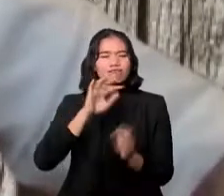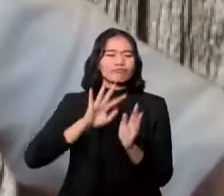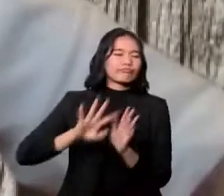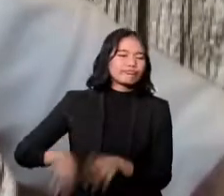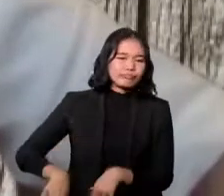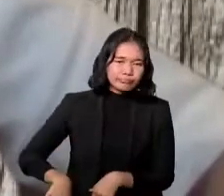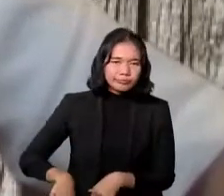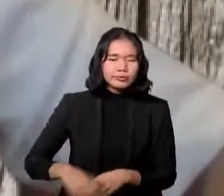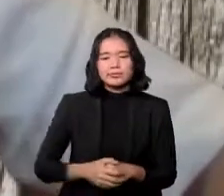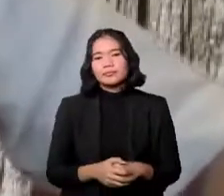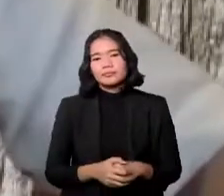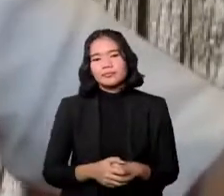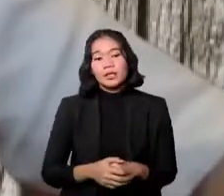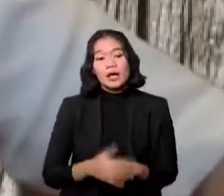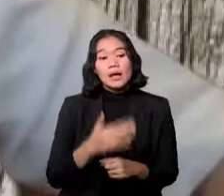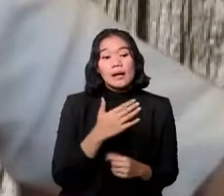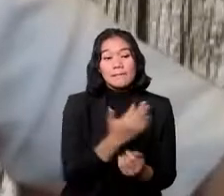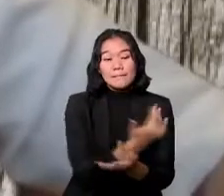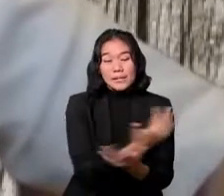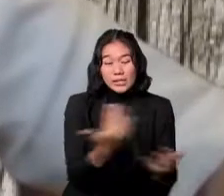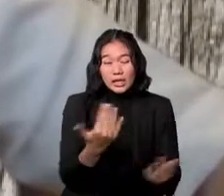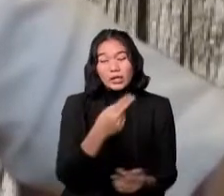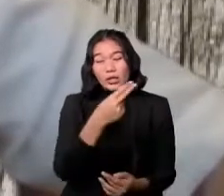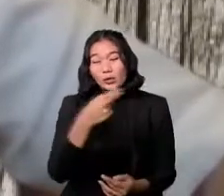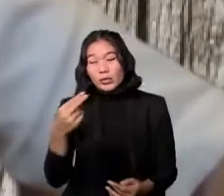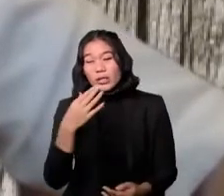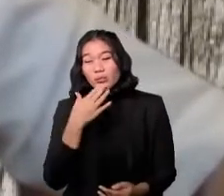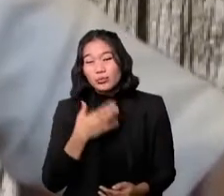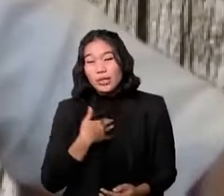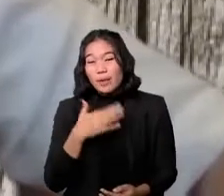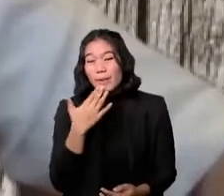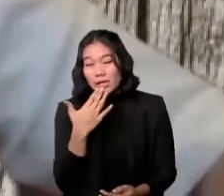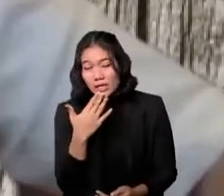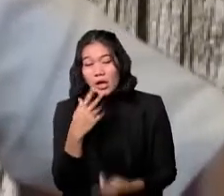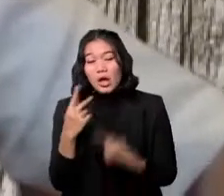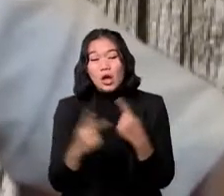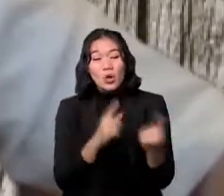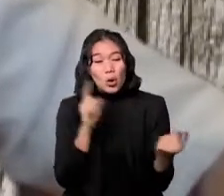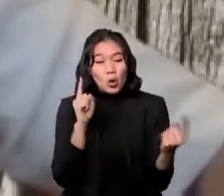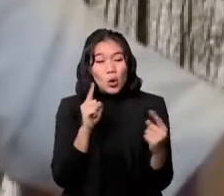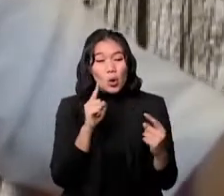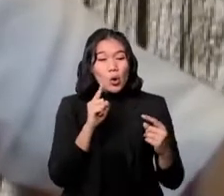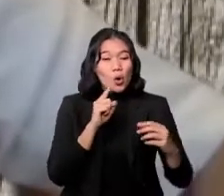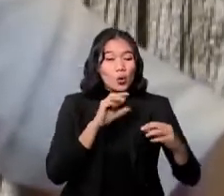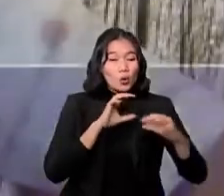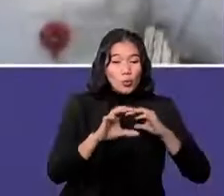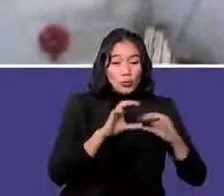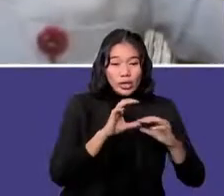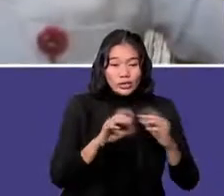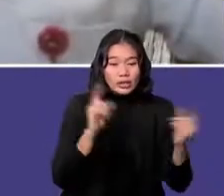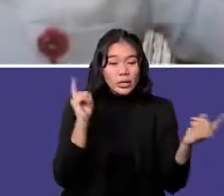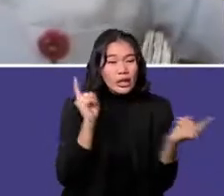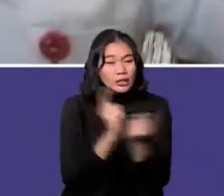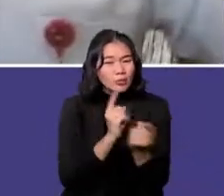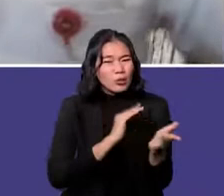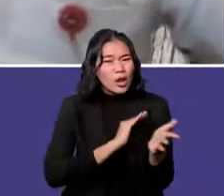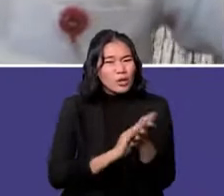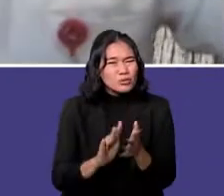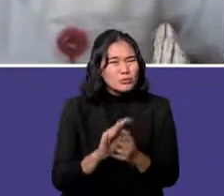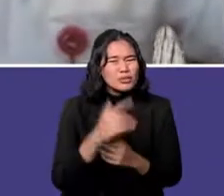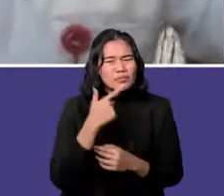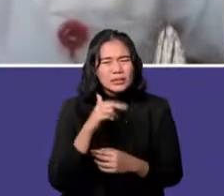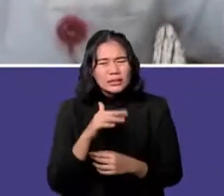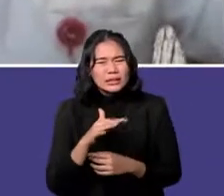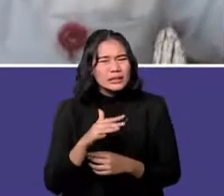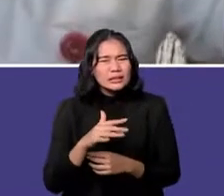mengenai hal ini. Juga kebiasaan masyarakat Indonesia, gitu ya, yang kalau dalam bersosialisasi kalau nggak ketemu langsung, nggak ngobrol-ngobrol, mungkin nanti